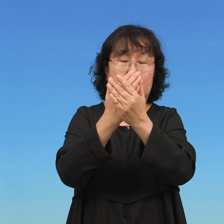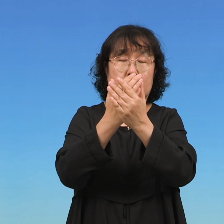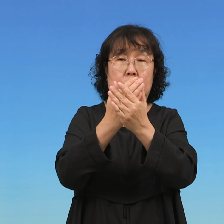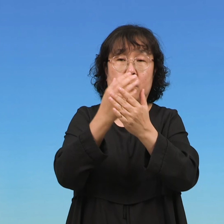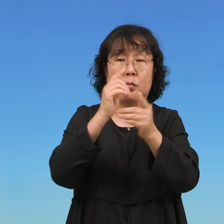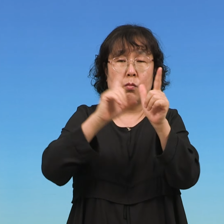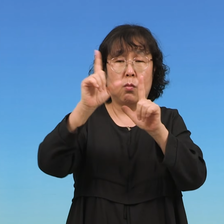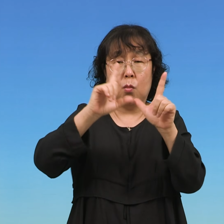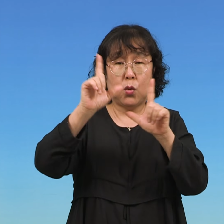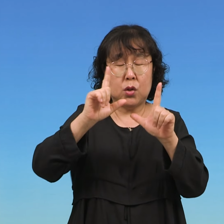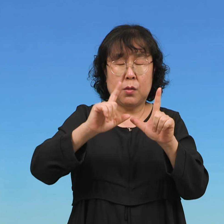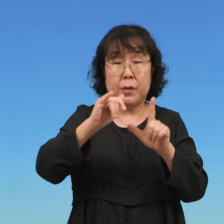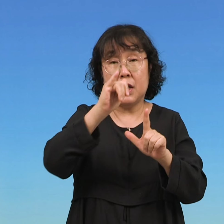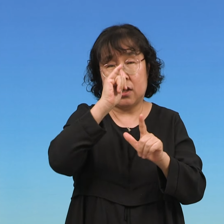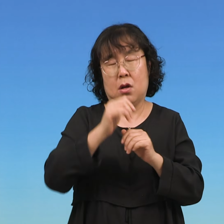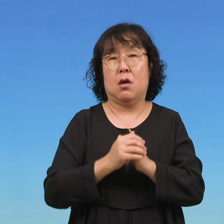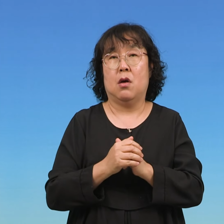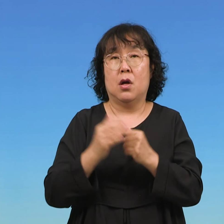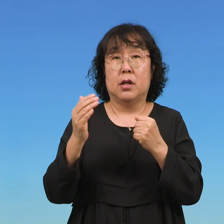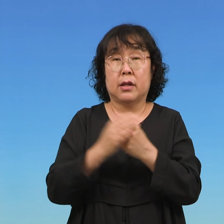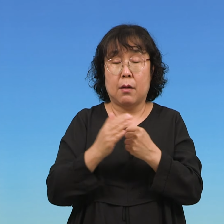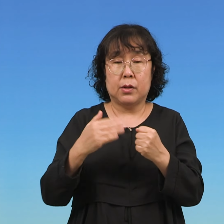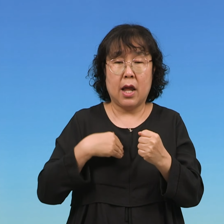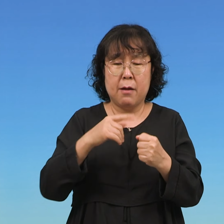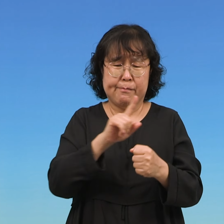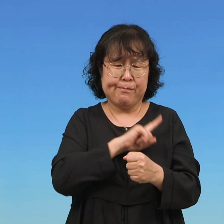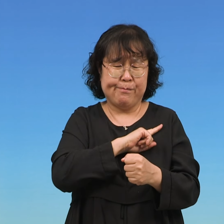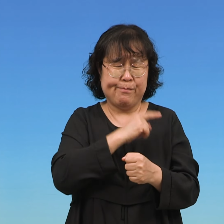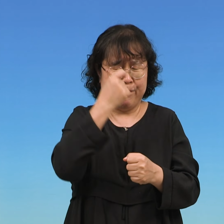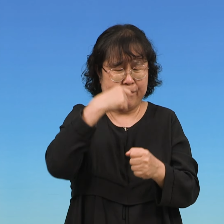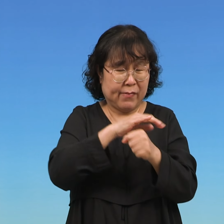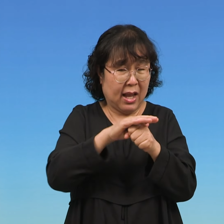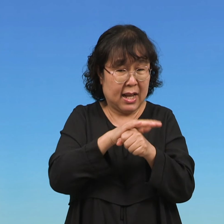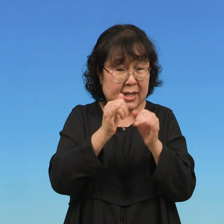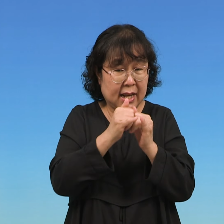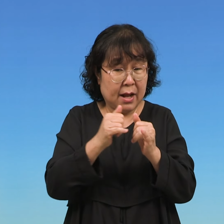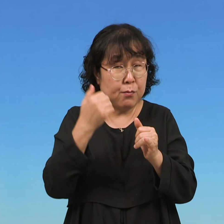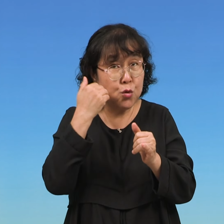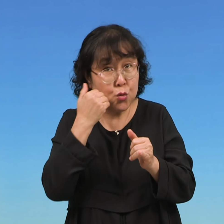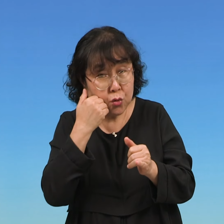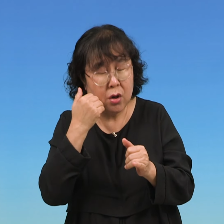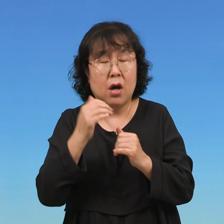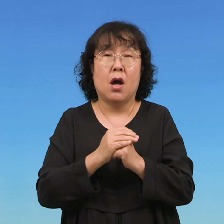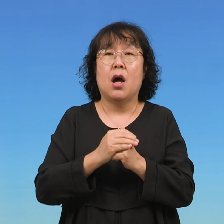그런 면에서 제일 불쌍한 사람이 번개 없는 사람이에요